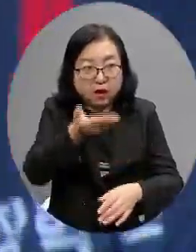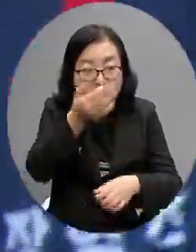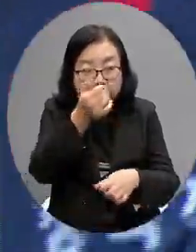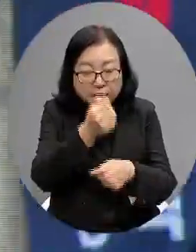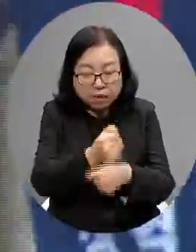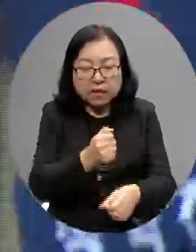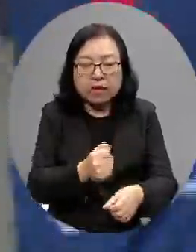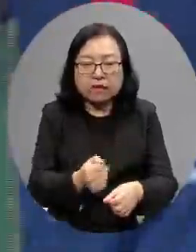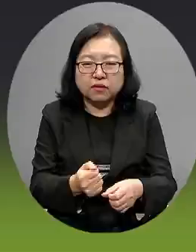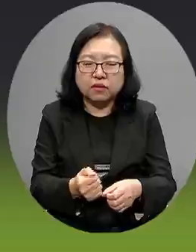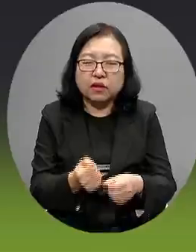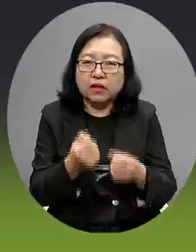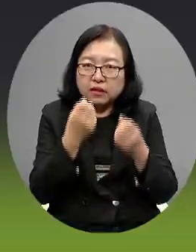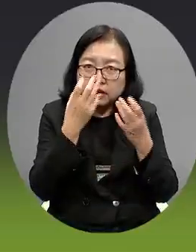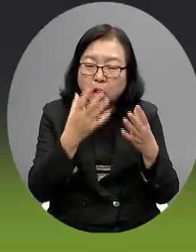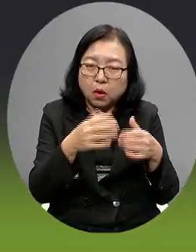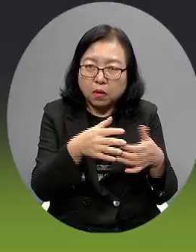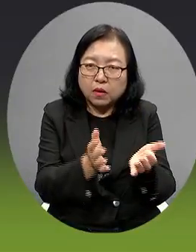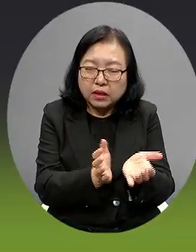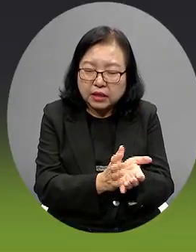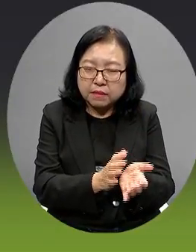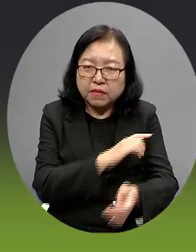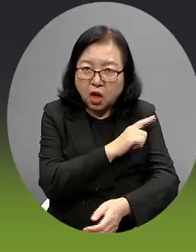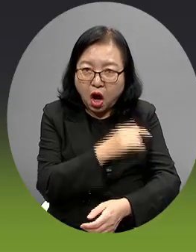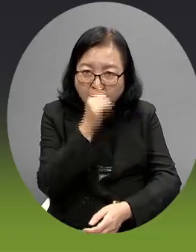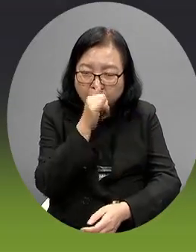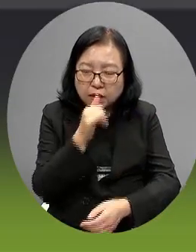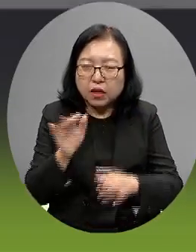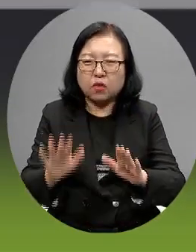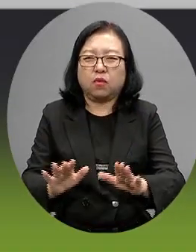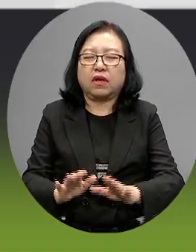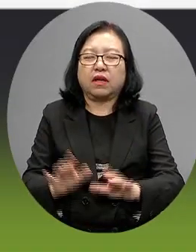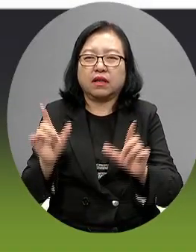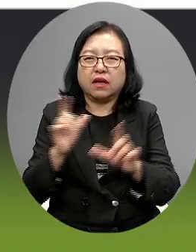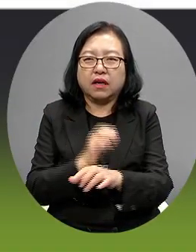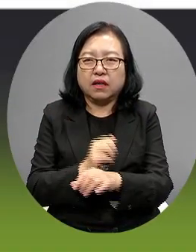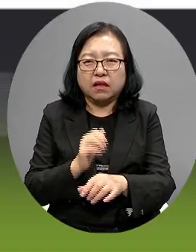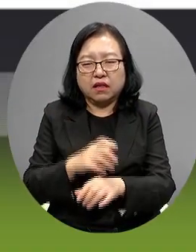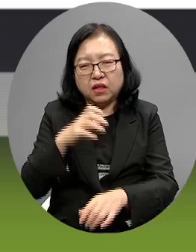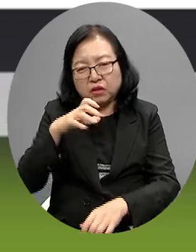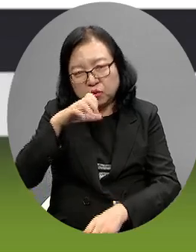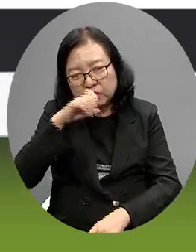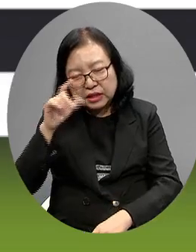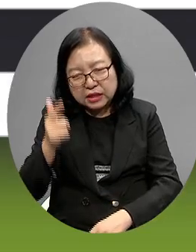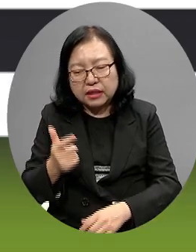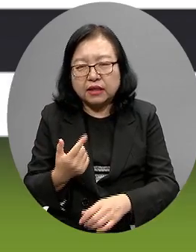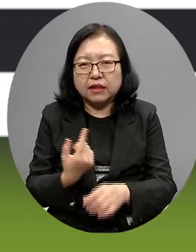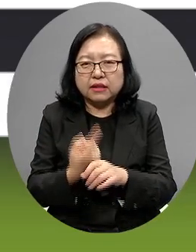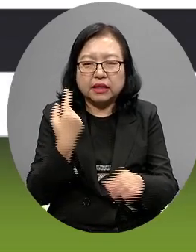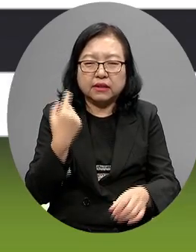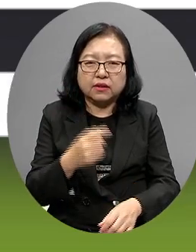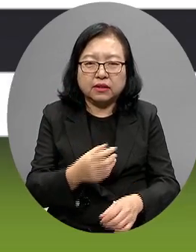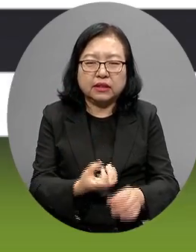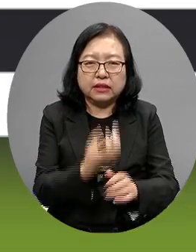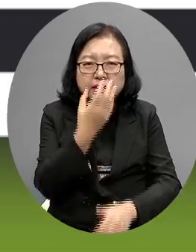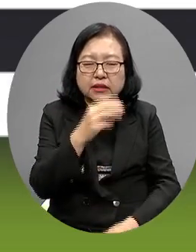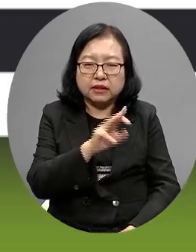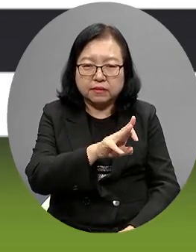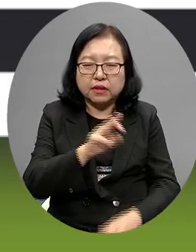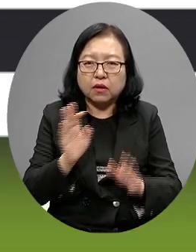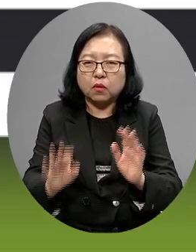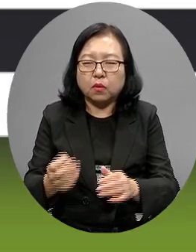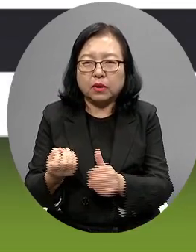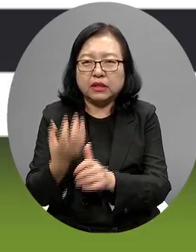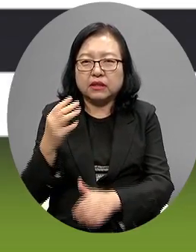일으켰지만 2년차 성적은 초라했습니다 지난해 13승을 거뒀지만 올해는 승이 고작 비기거나